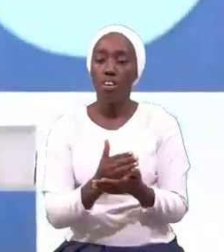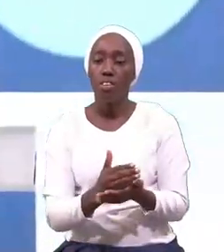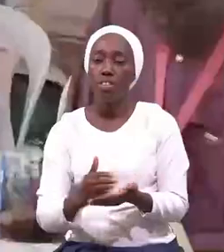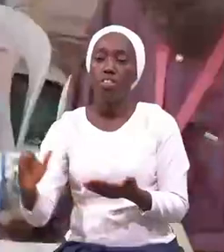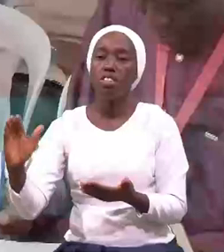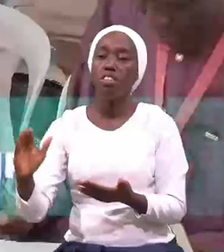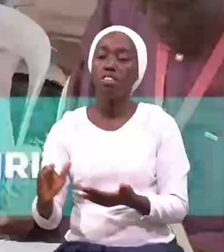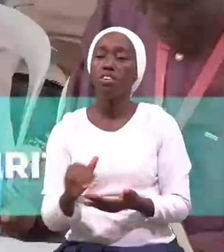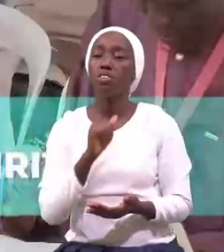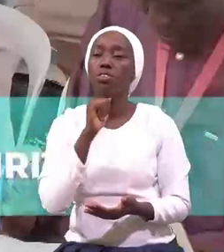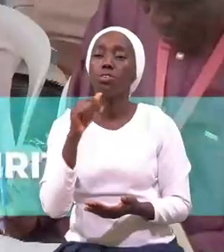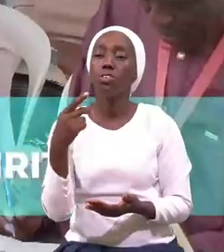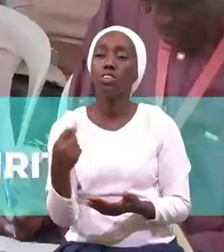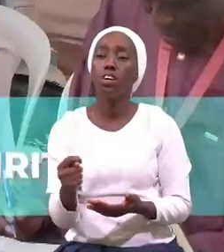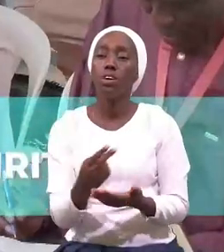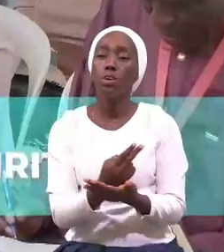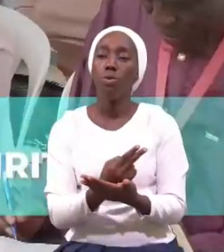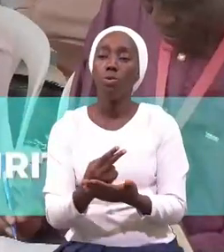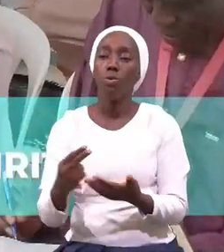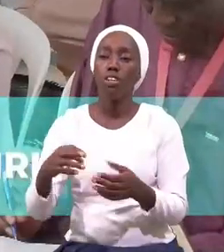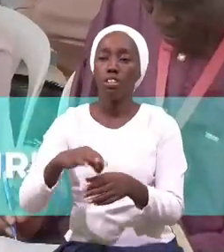Recevez et ne résistez pas au Saint-Esprit.